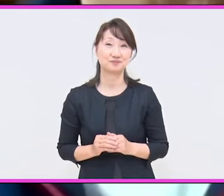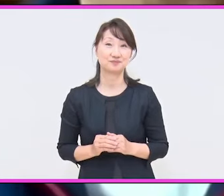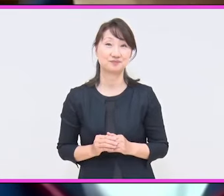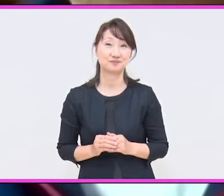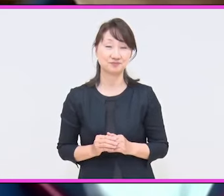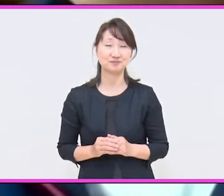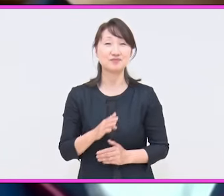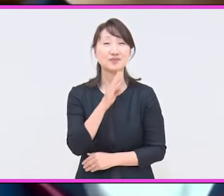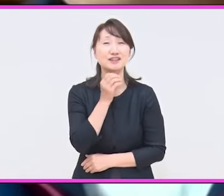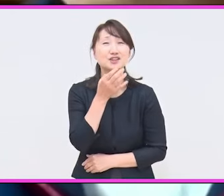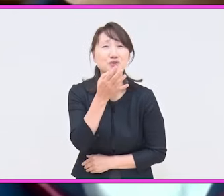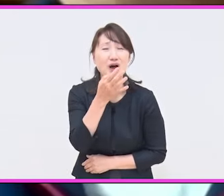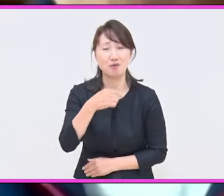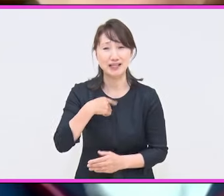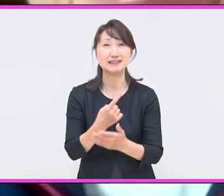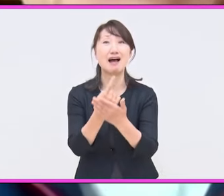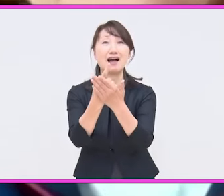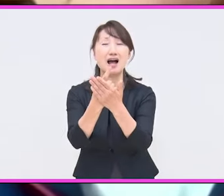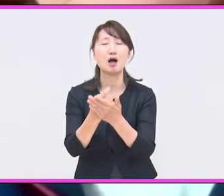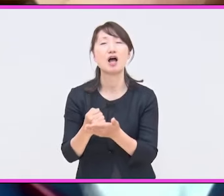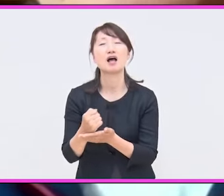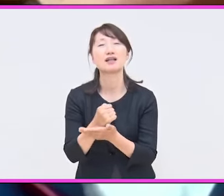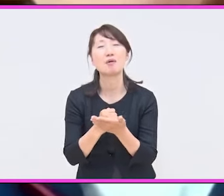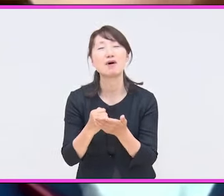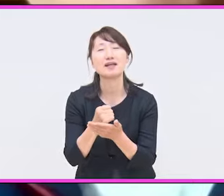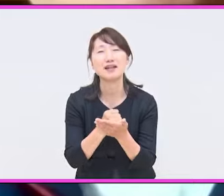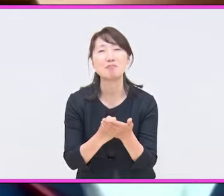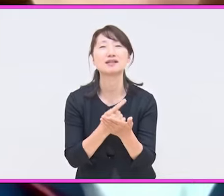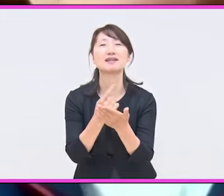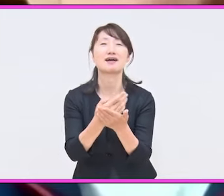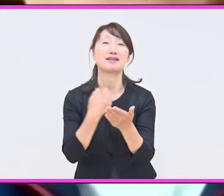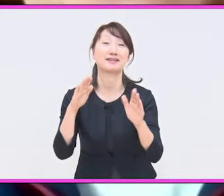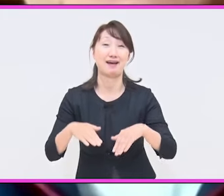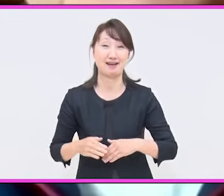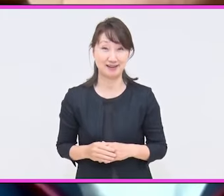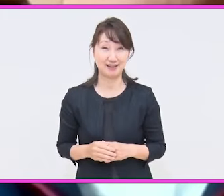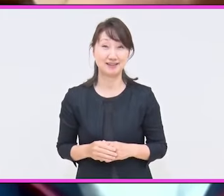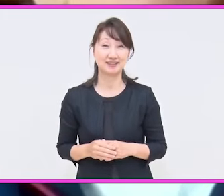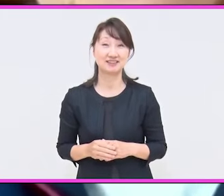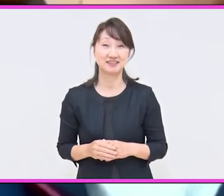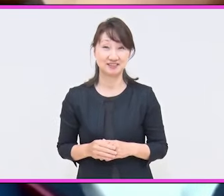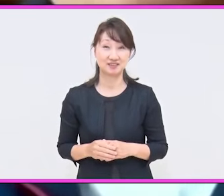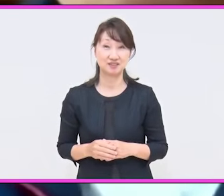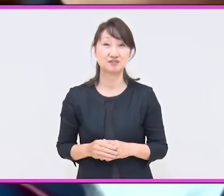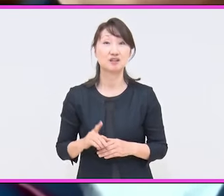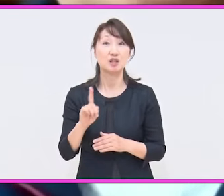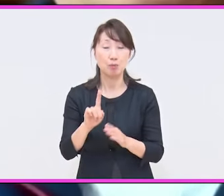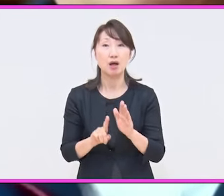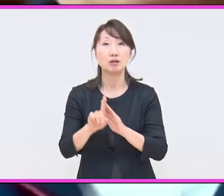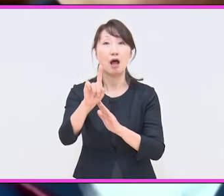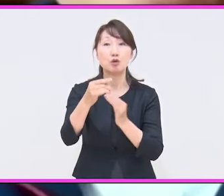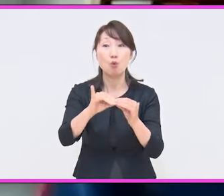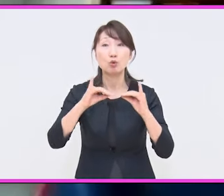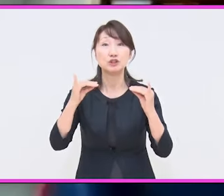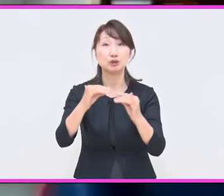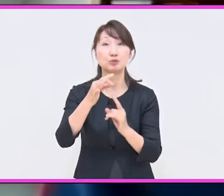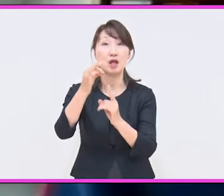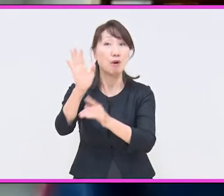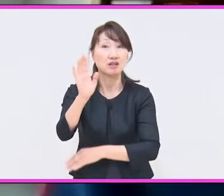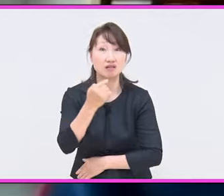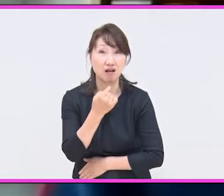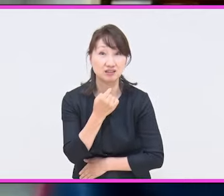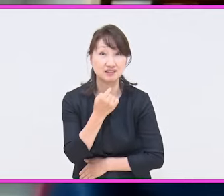I ended up by accident, actually, because I was notoriginally selected for